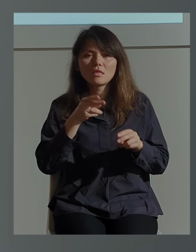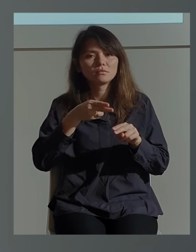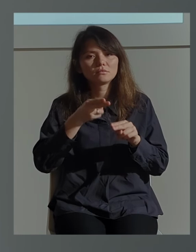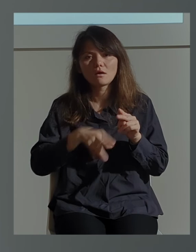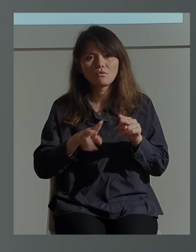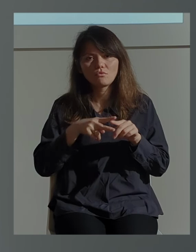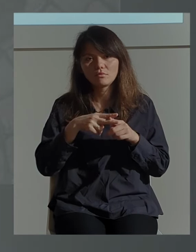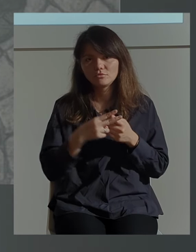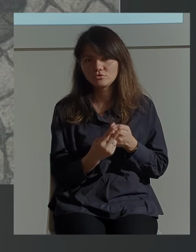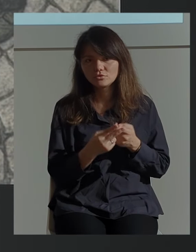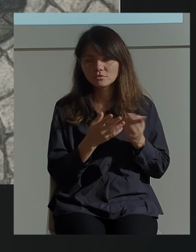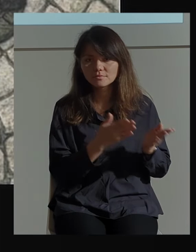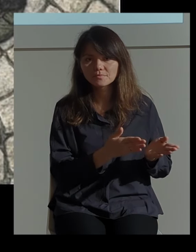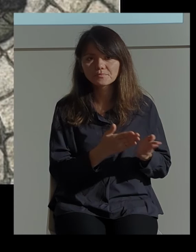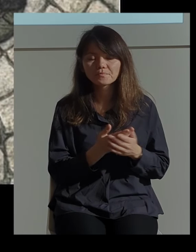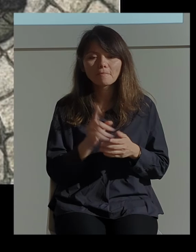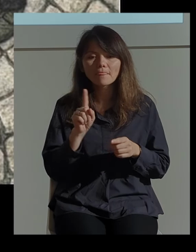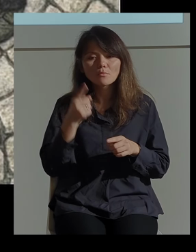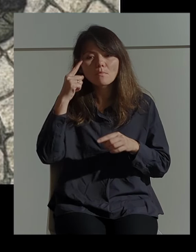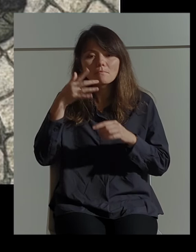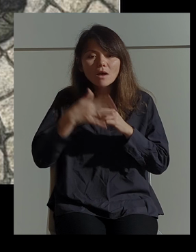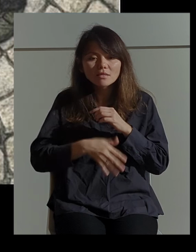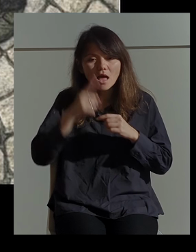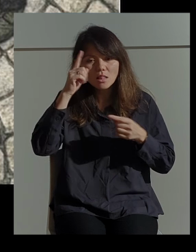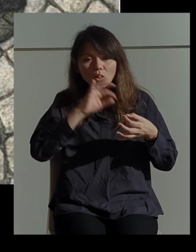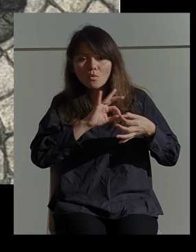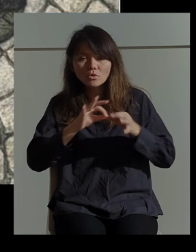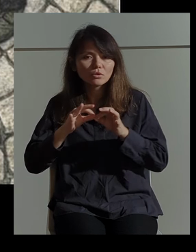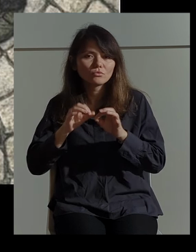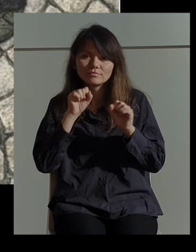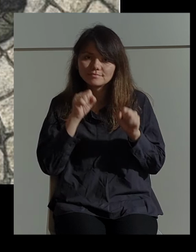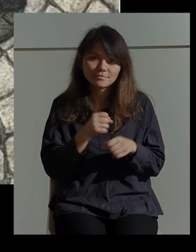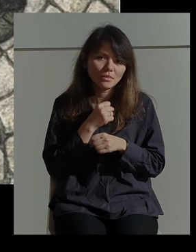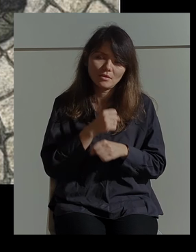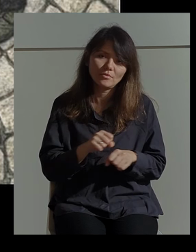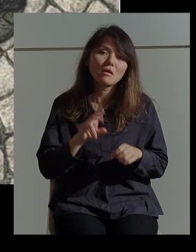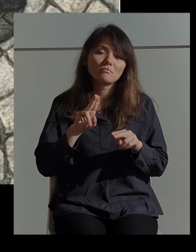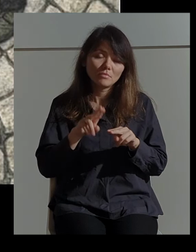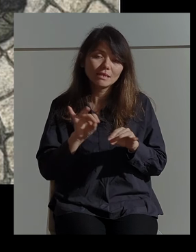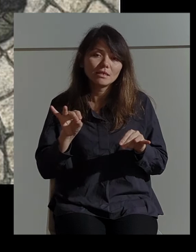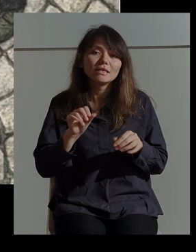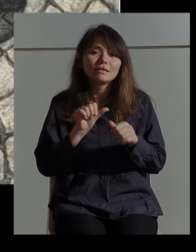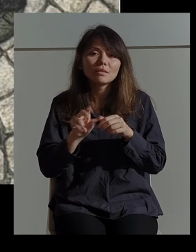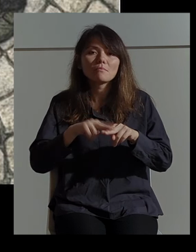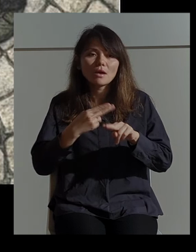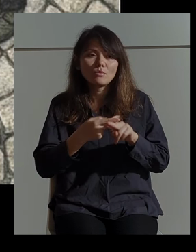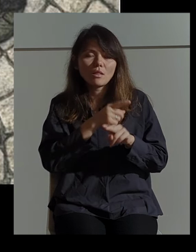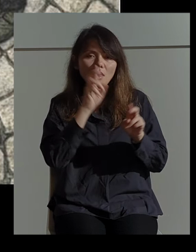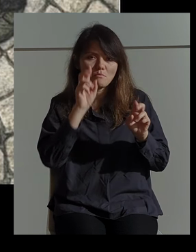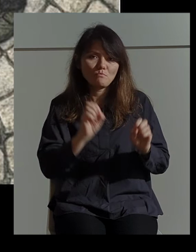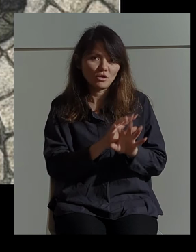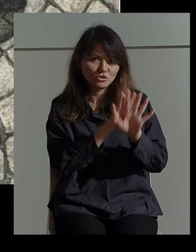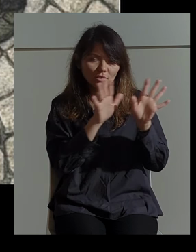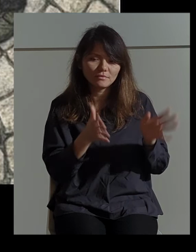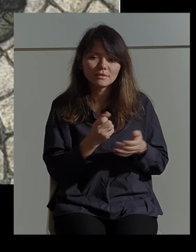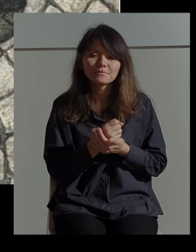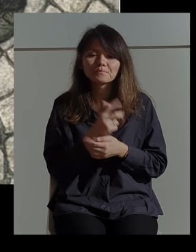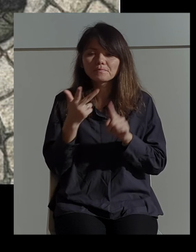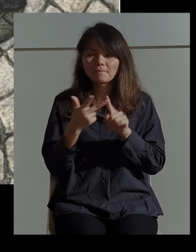незаконченным то есть понять эту логику нельзя Именно поэтому она божественная третий пункт вина